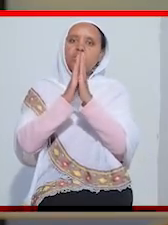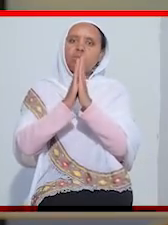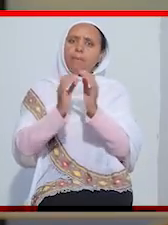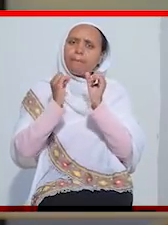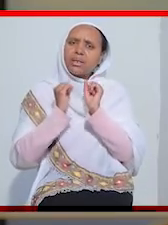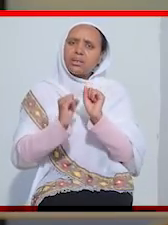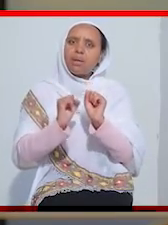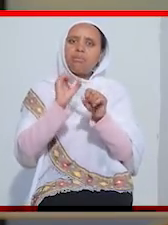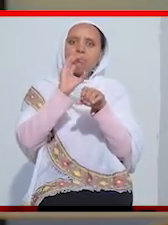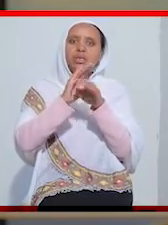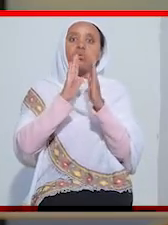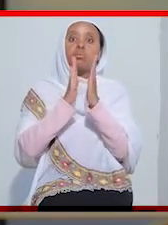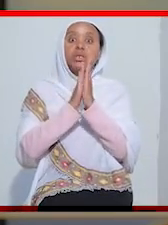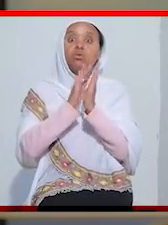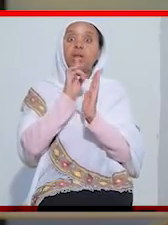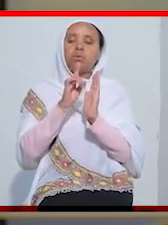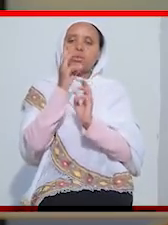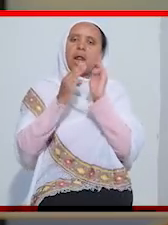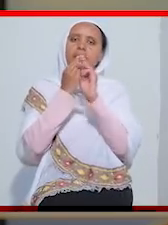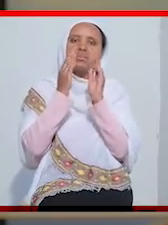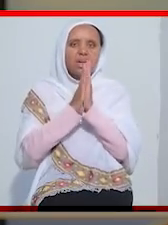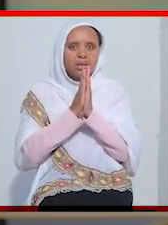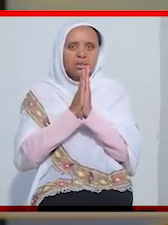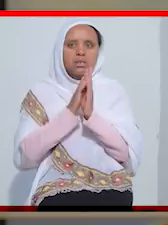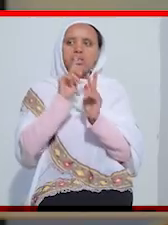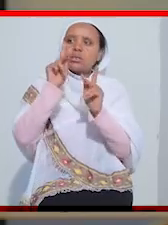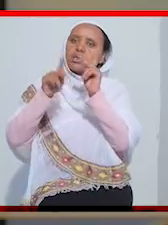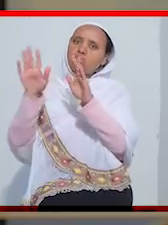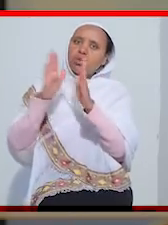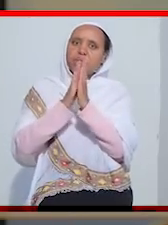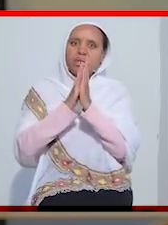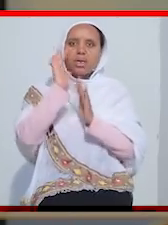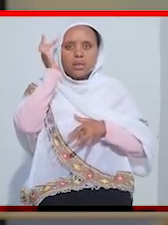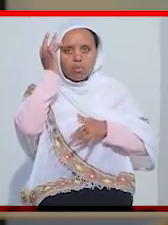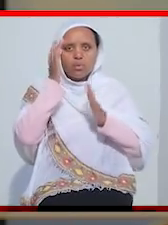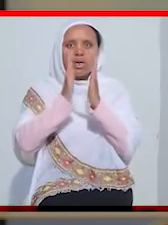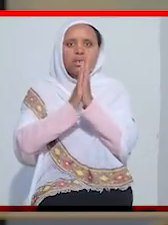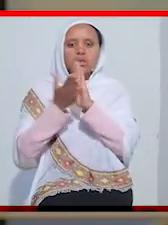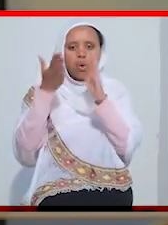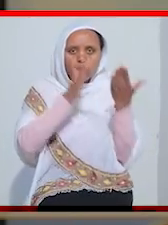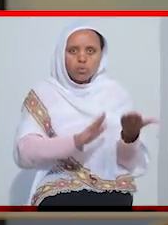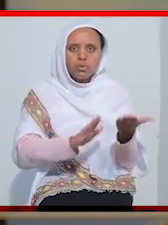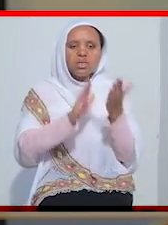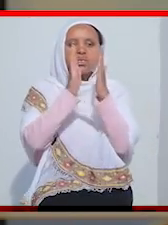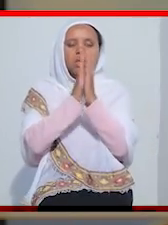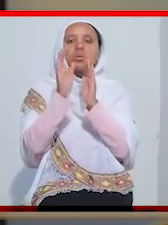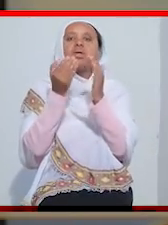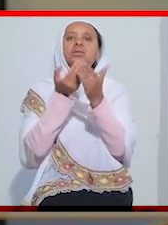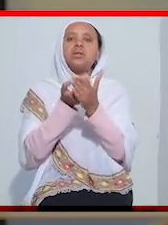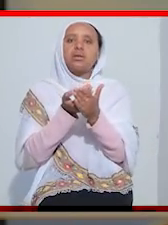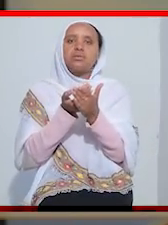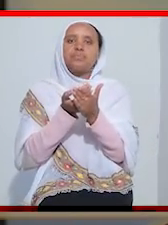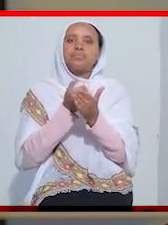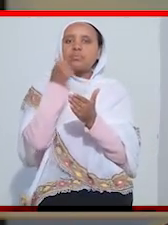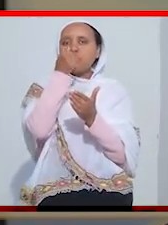እንዲለን ቤተ ክርስቲያን ጸሎቷን በርትታ በጸሎት ላይ ነው ያለች። ስለ ዓለም ትጸለያለች፣ ስለ ሕዝቦቿ ትጸለያለች፣ ስለ ታመሙት ትጸለያለች፣ ስለ